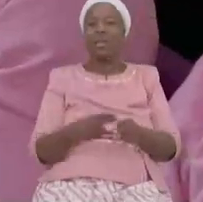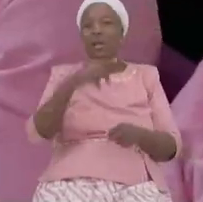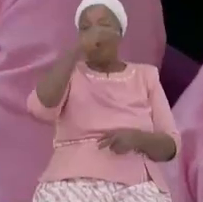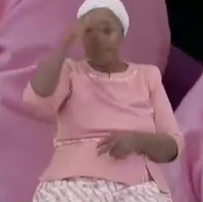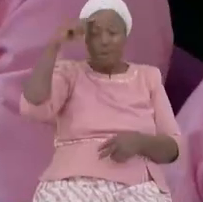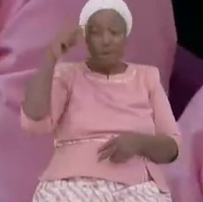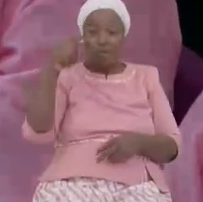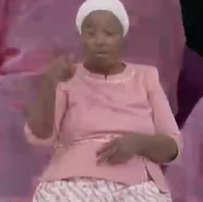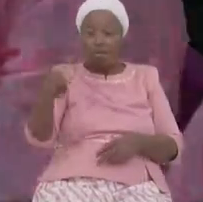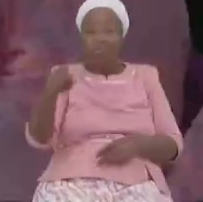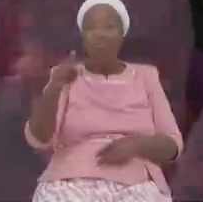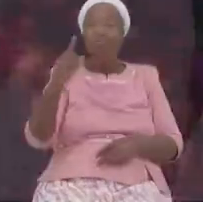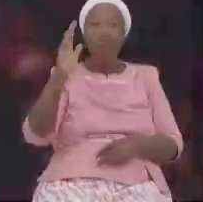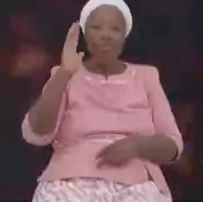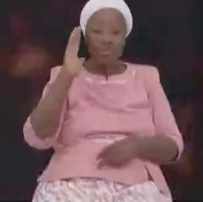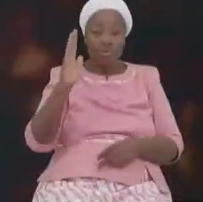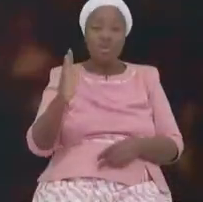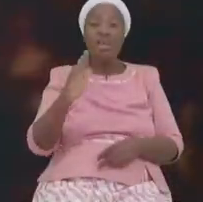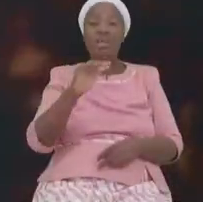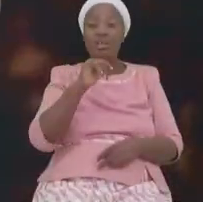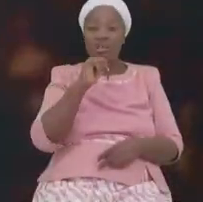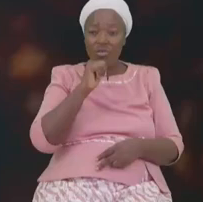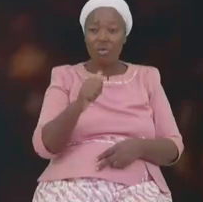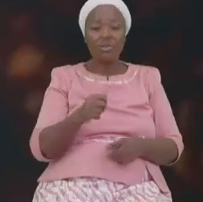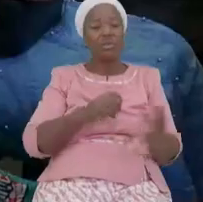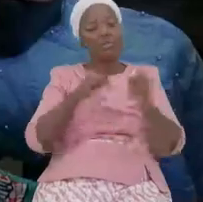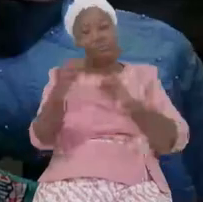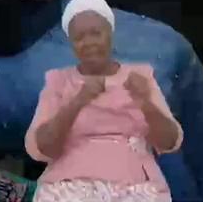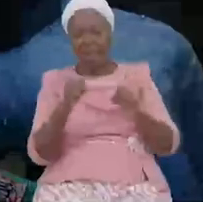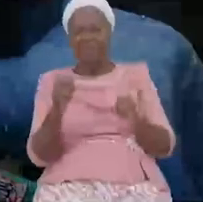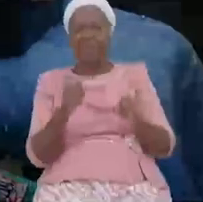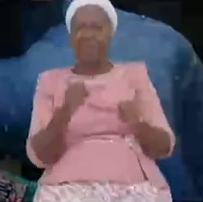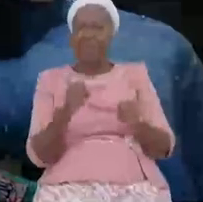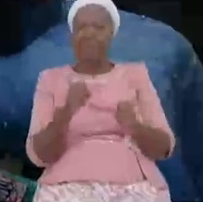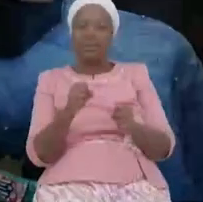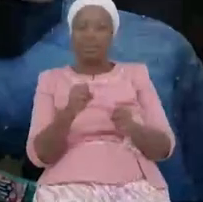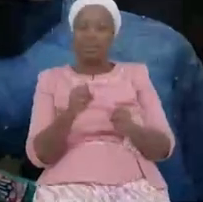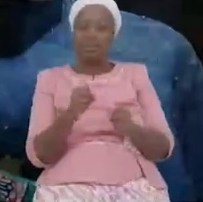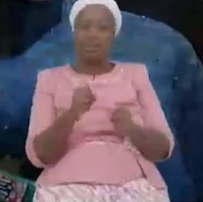toi, ne vas pas te bagarrer. Dis,